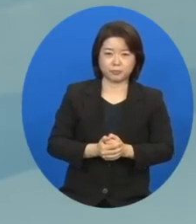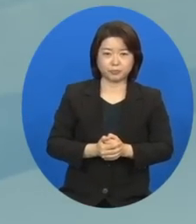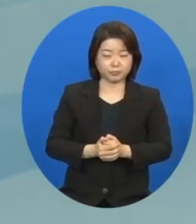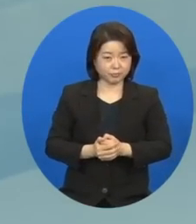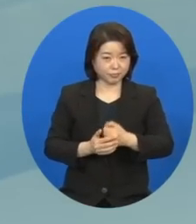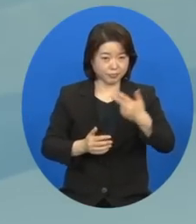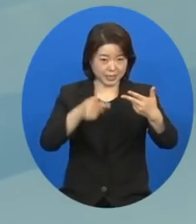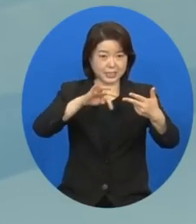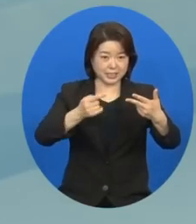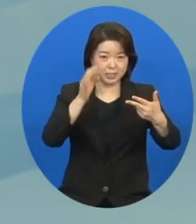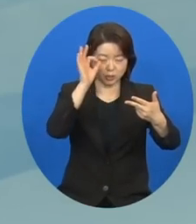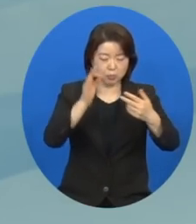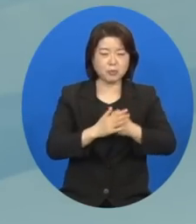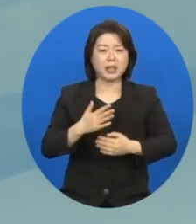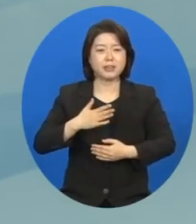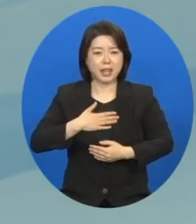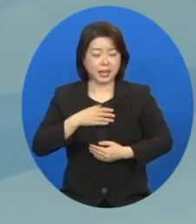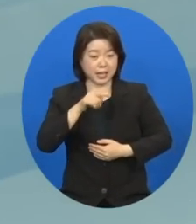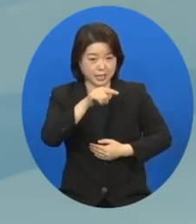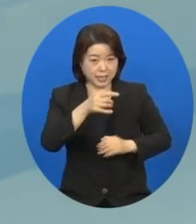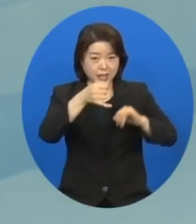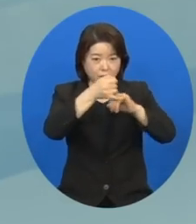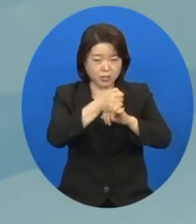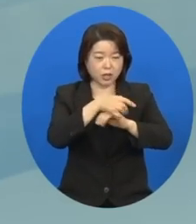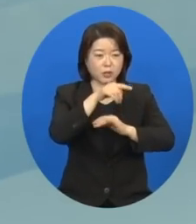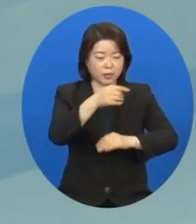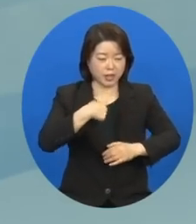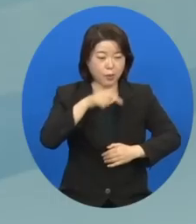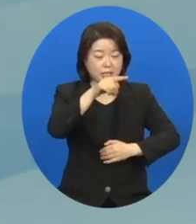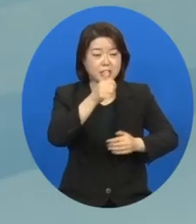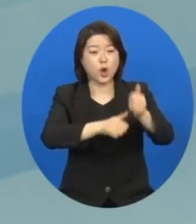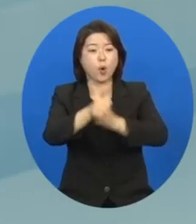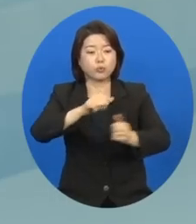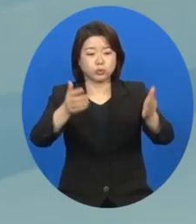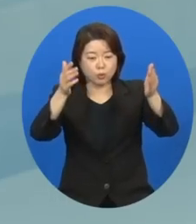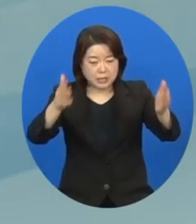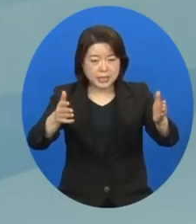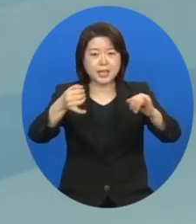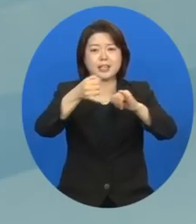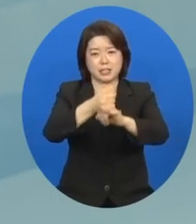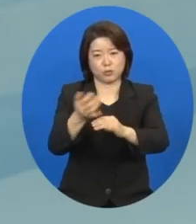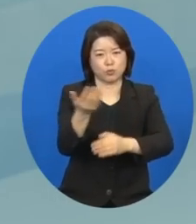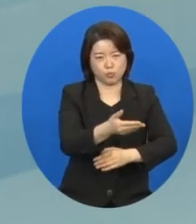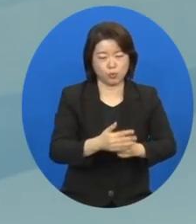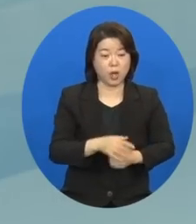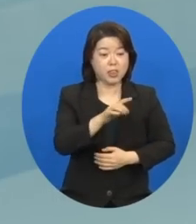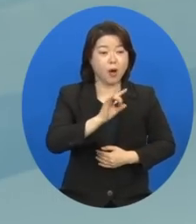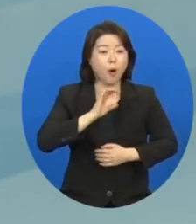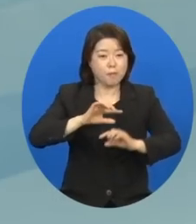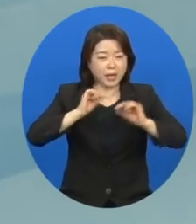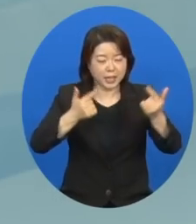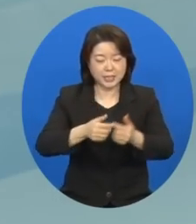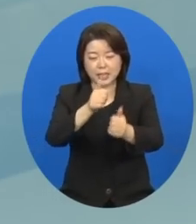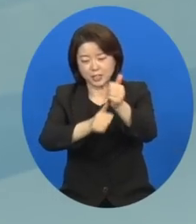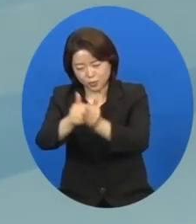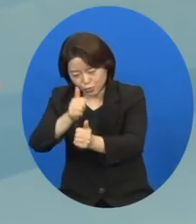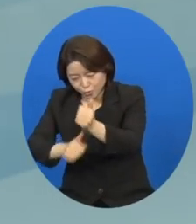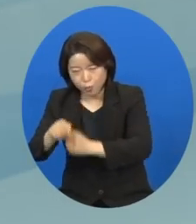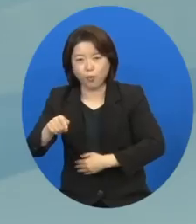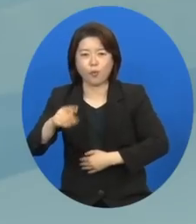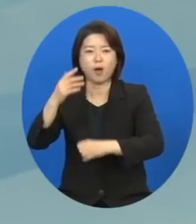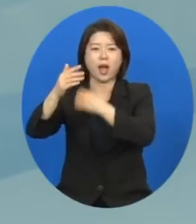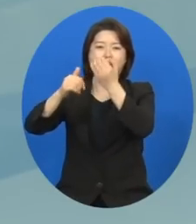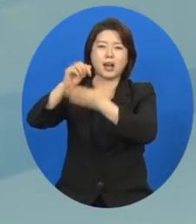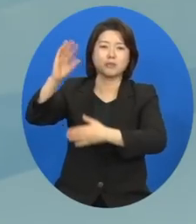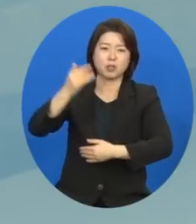내 언약을 나와 너와 후손 사이에 맺을 것이다. 나는 너만이 아니고 내 후손의 하나님이